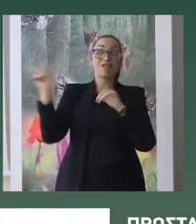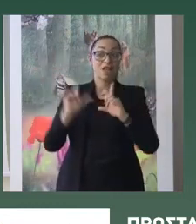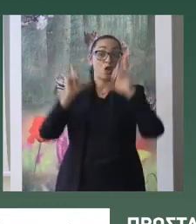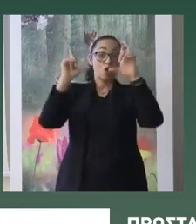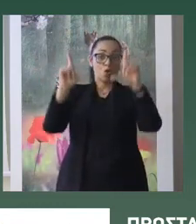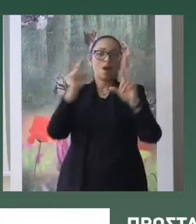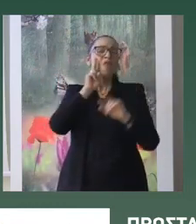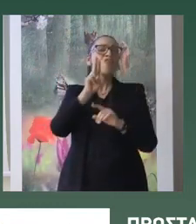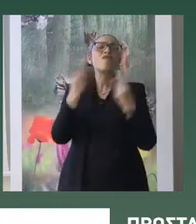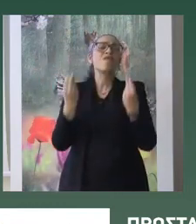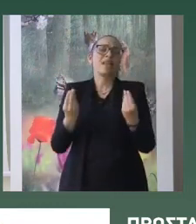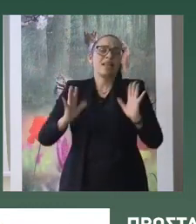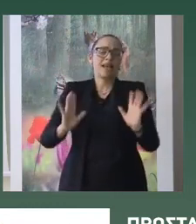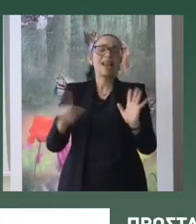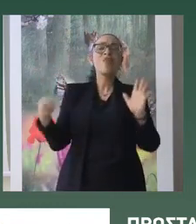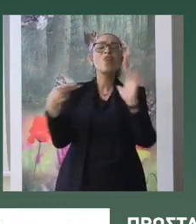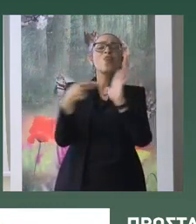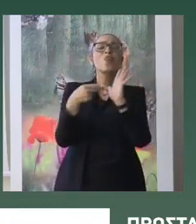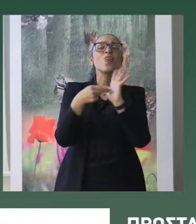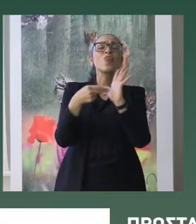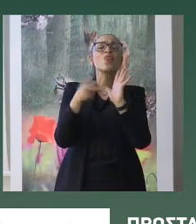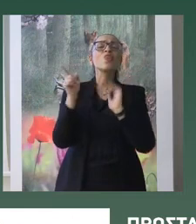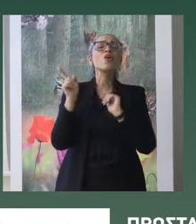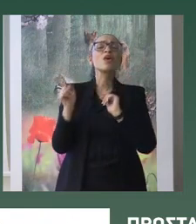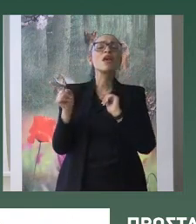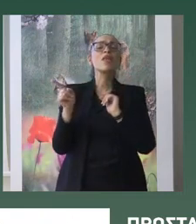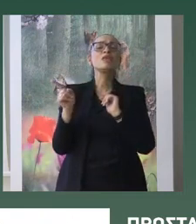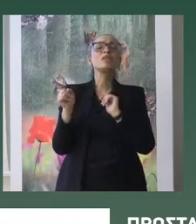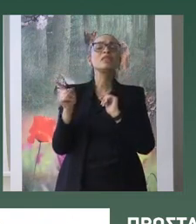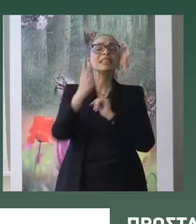η εικόνα, δεν φαίνεται πάρα πολύ καλά.